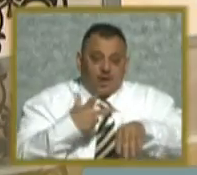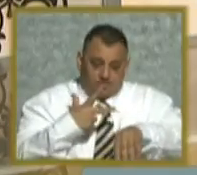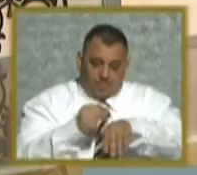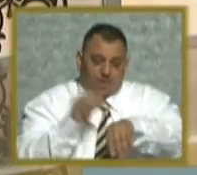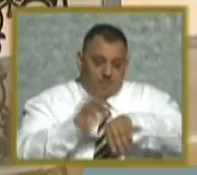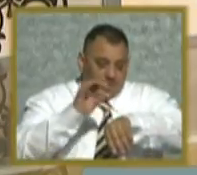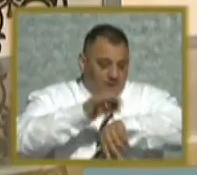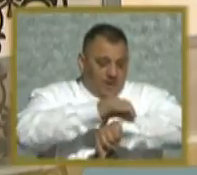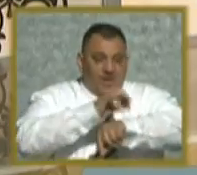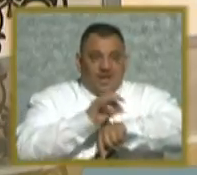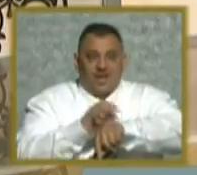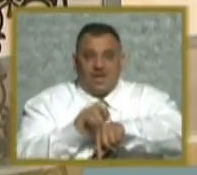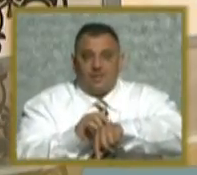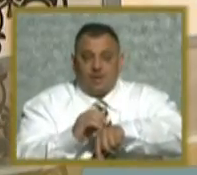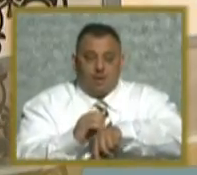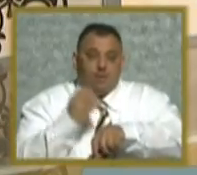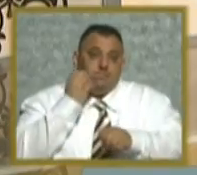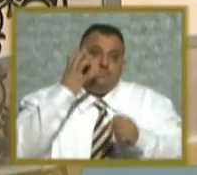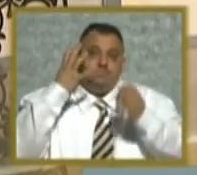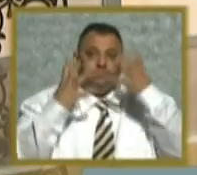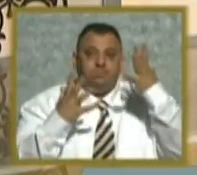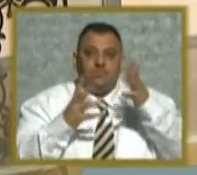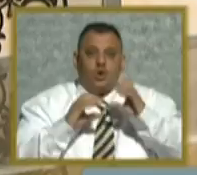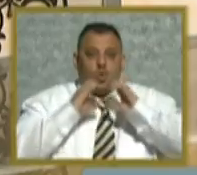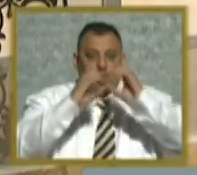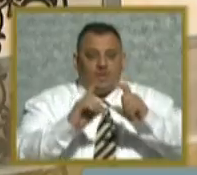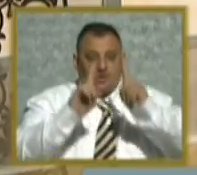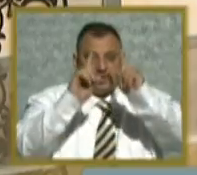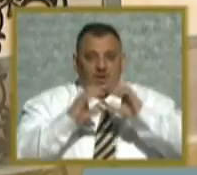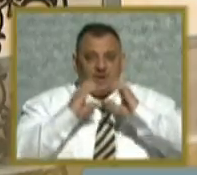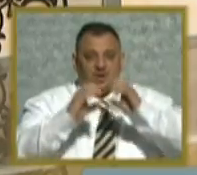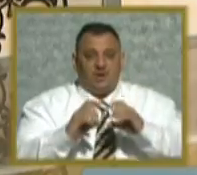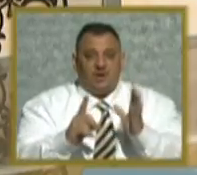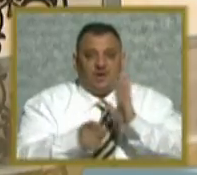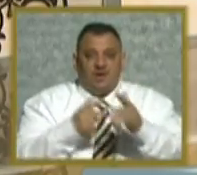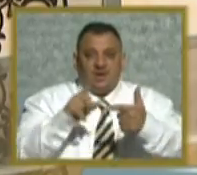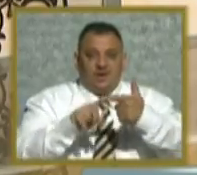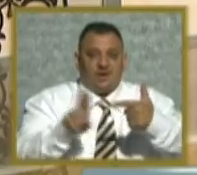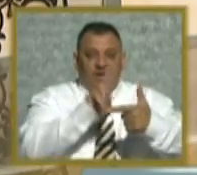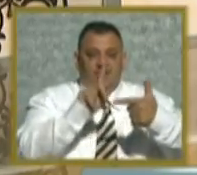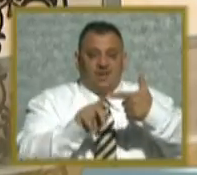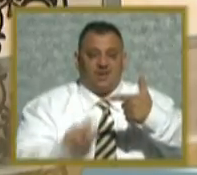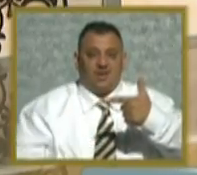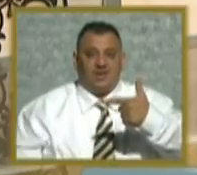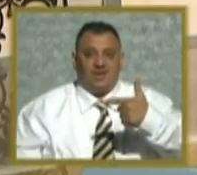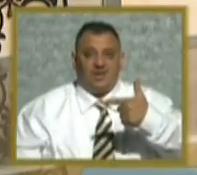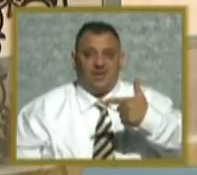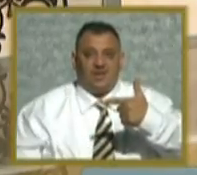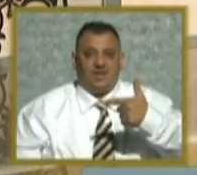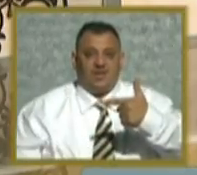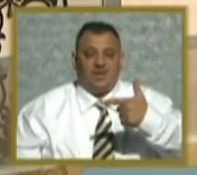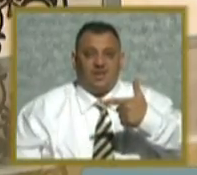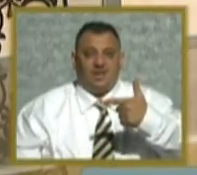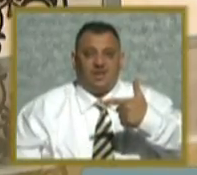فيها تقريبا، لأنه تنفخ في مكانات معينة. طيب وضح السؤال الآن. أوكي. وشغلة ثانية دكتور. سوري شيخنا.